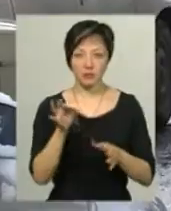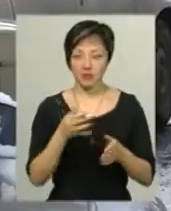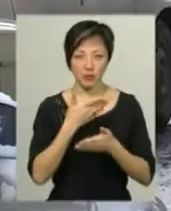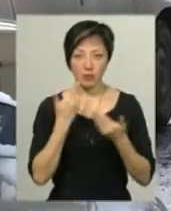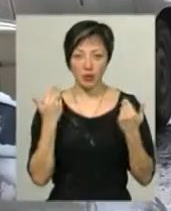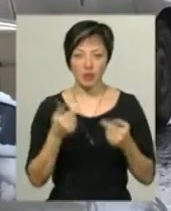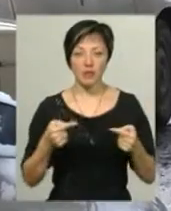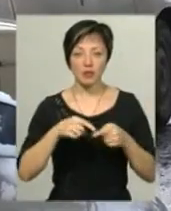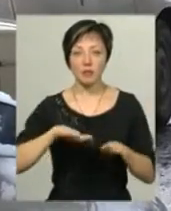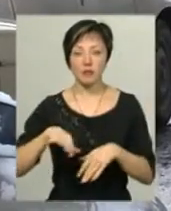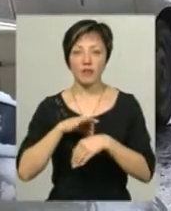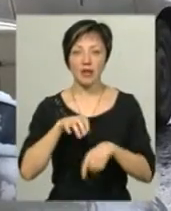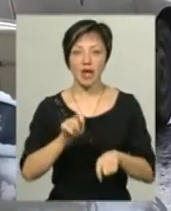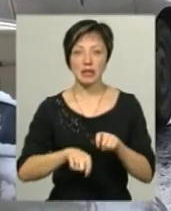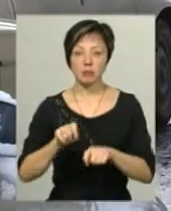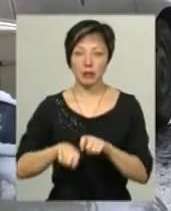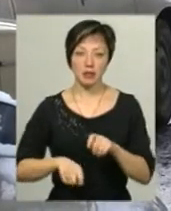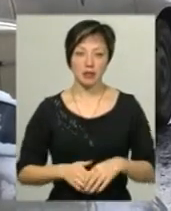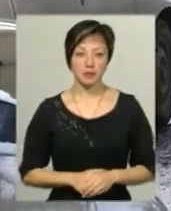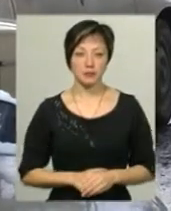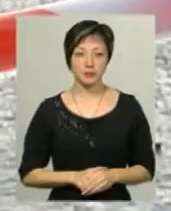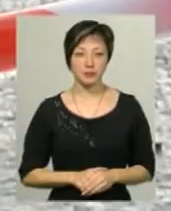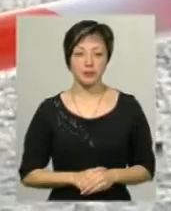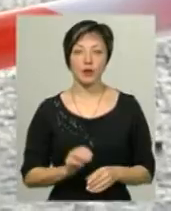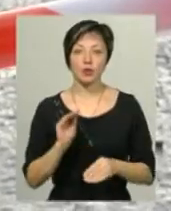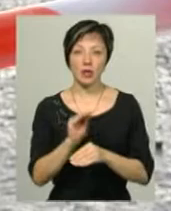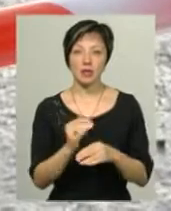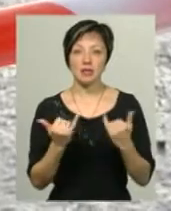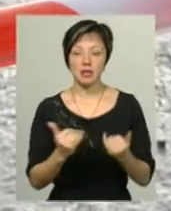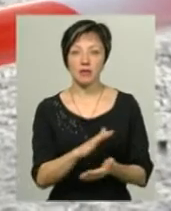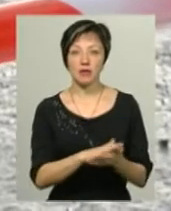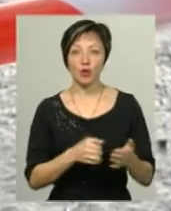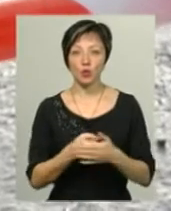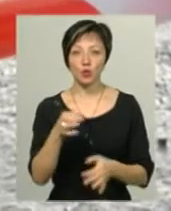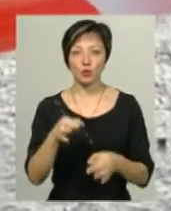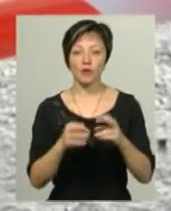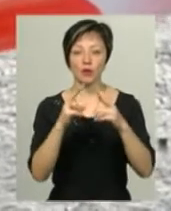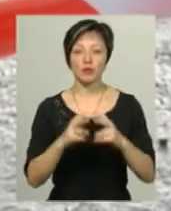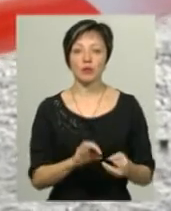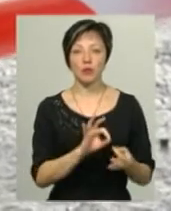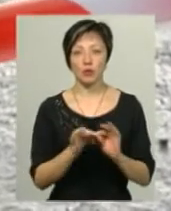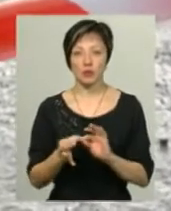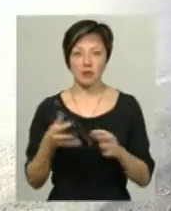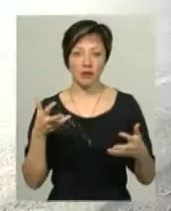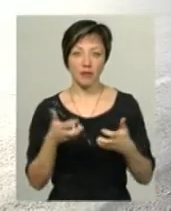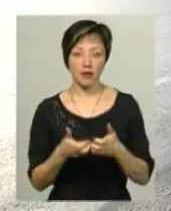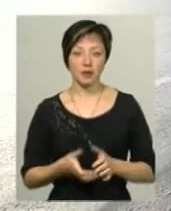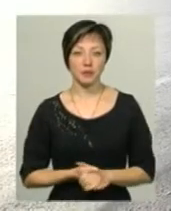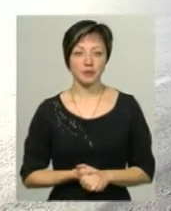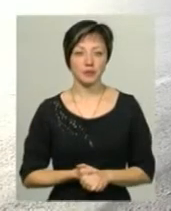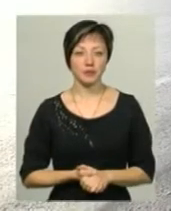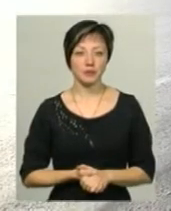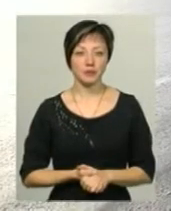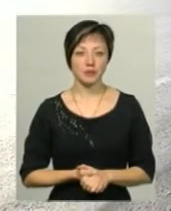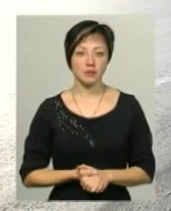Його визначать після проведення експертиз, каже Людмила Берестовська. Та додає, зараз триває досудове розслідування подробиць ДТП. Анастасія Олексюк,